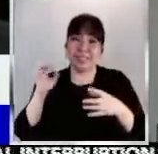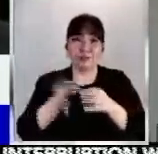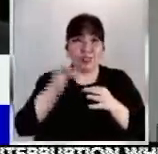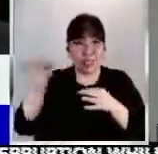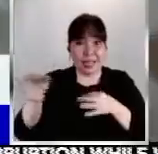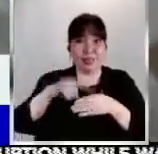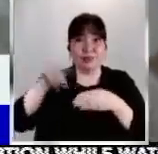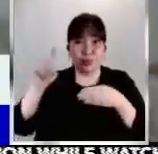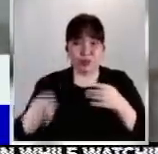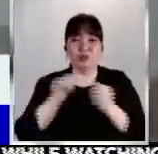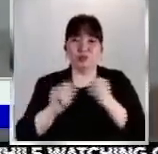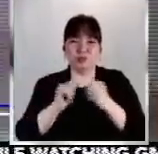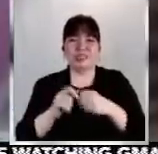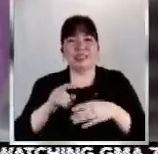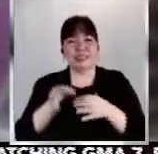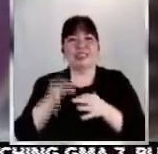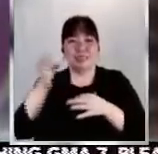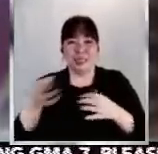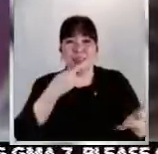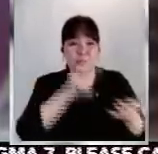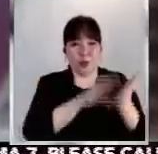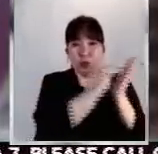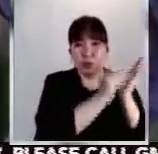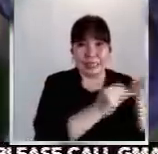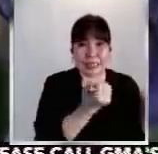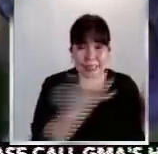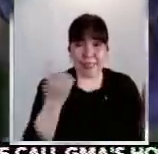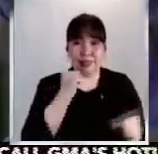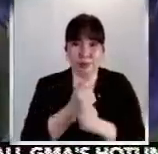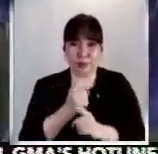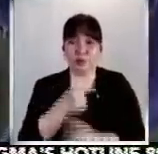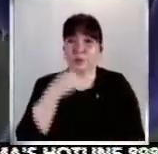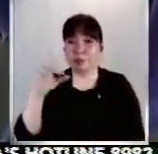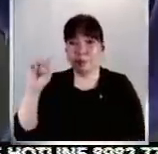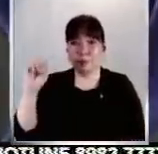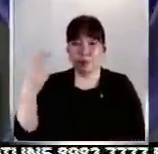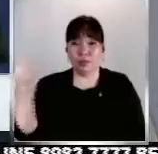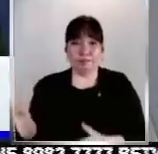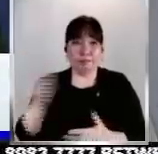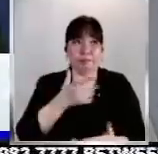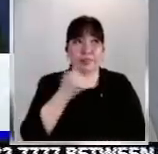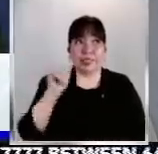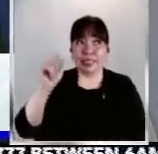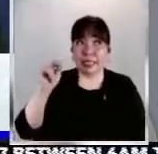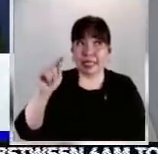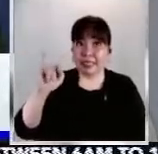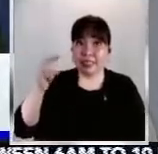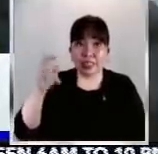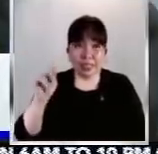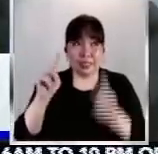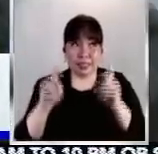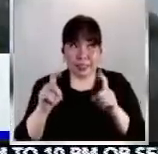natin ng mga kaso. Ayon sa DOH, makakatulong sa panahong ito ang antigen test kung gagamitin ng tama. Kung symptomatic